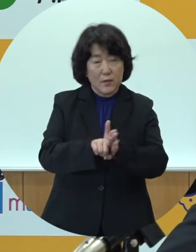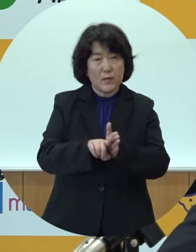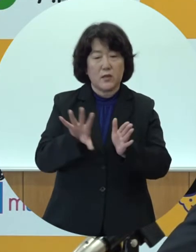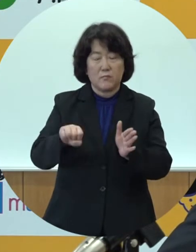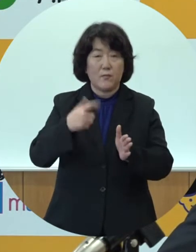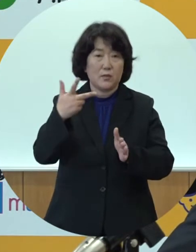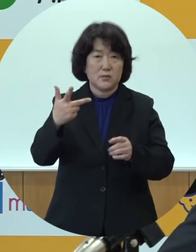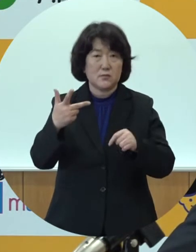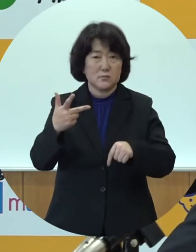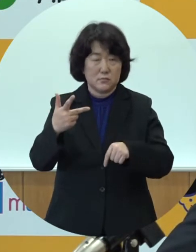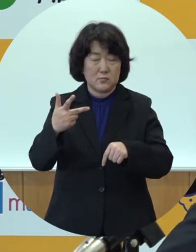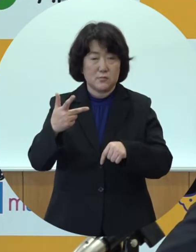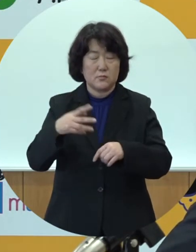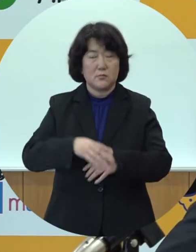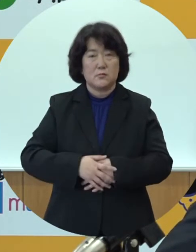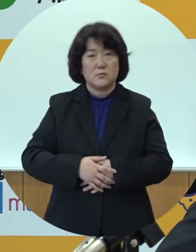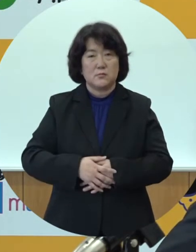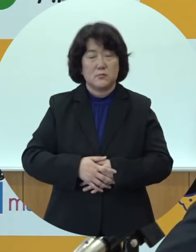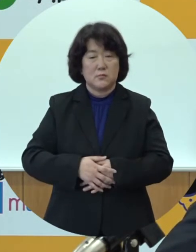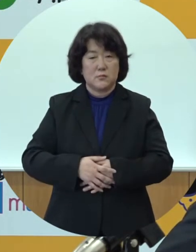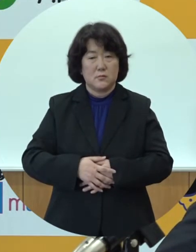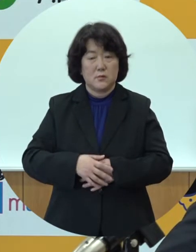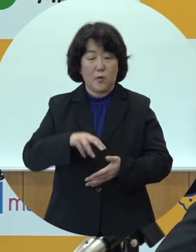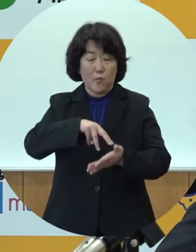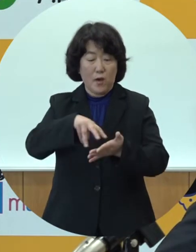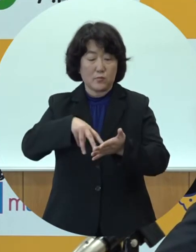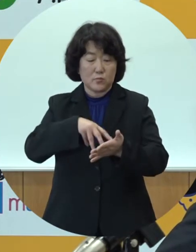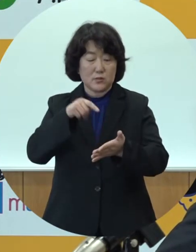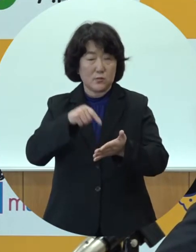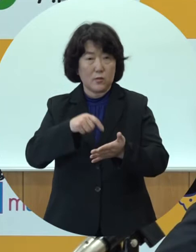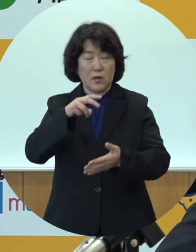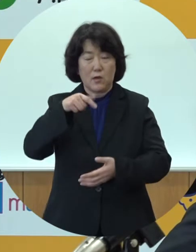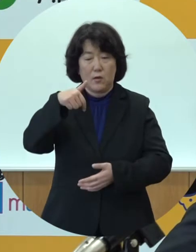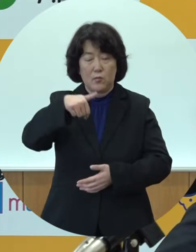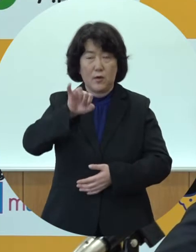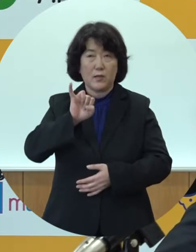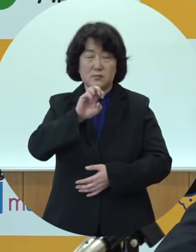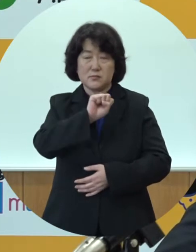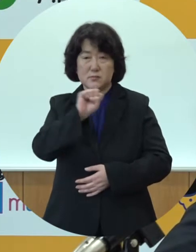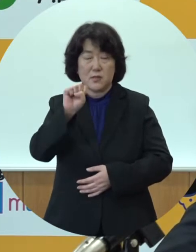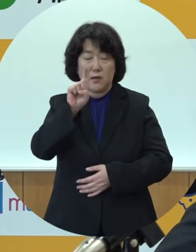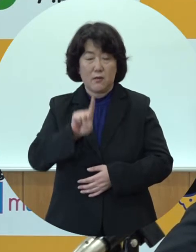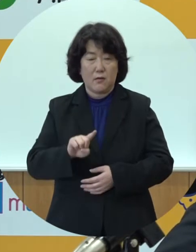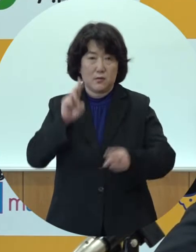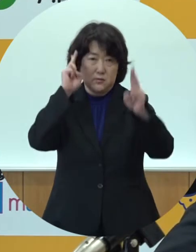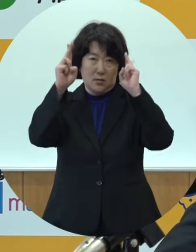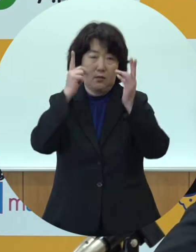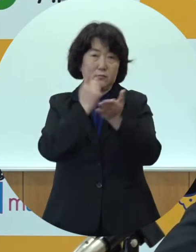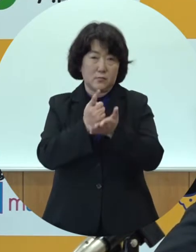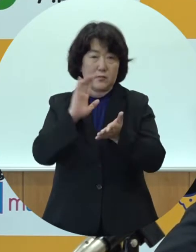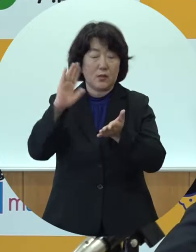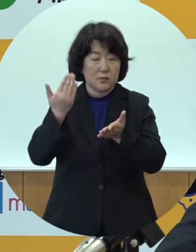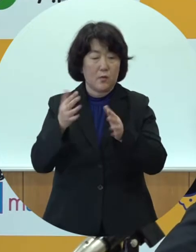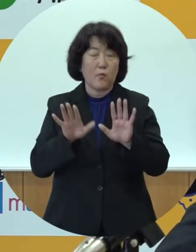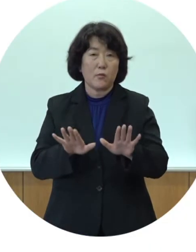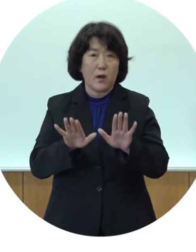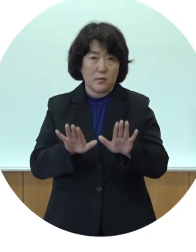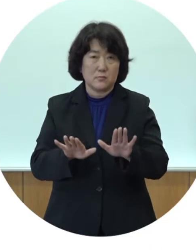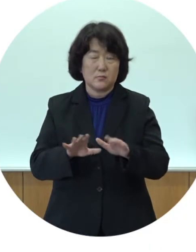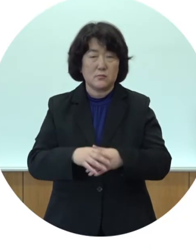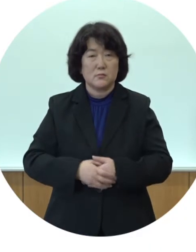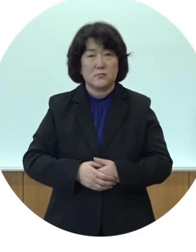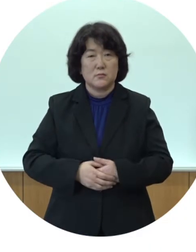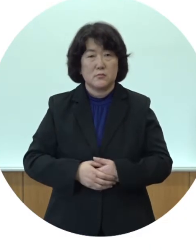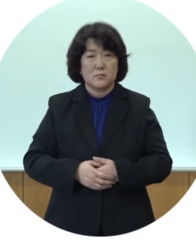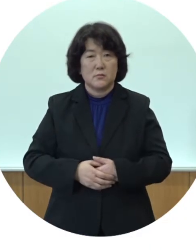ましてはファイザーのワクチンのみが供給されておりましたが、今回の接種におきましてはファ